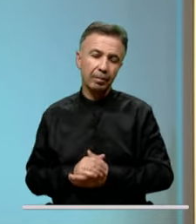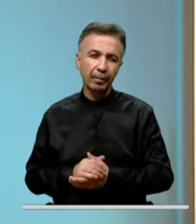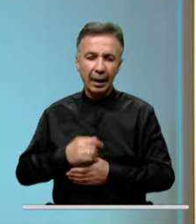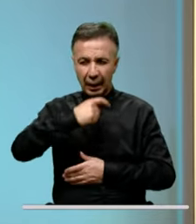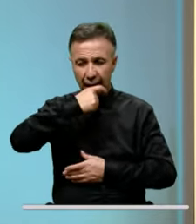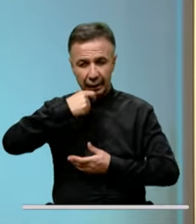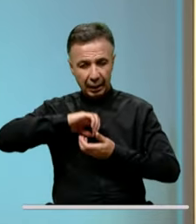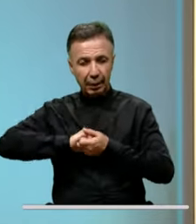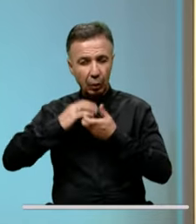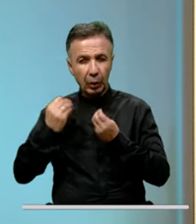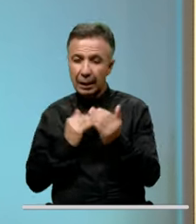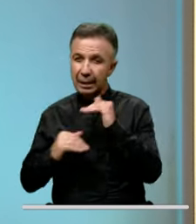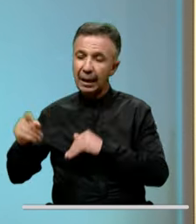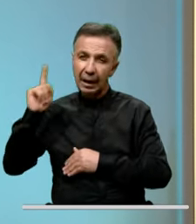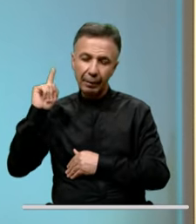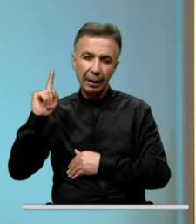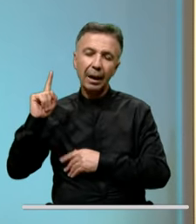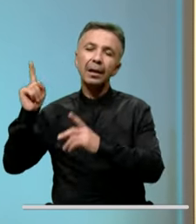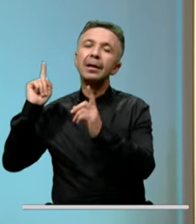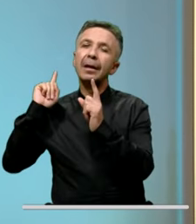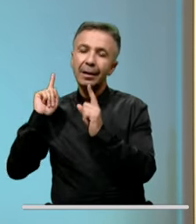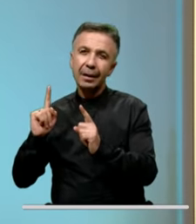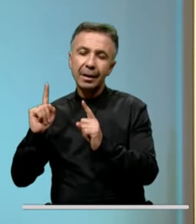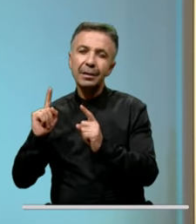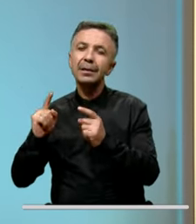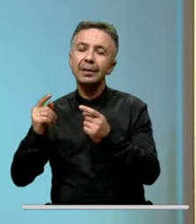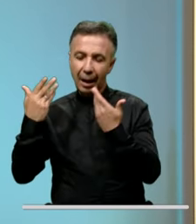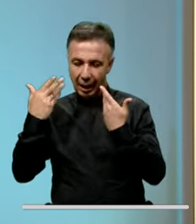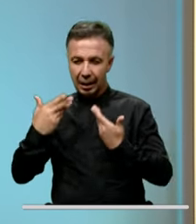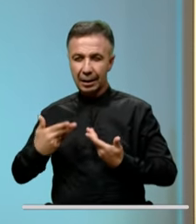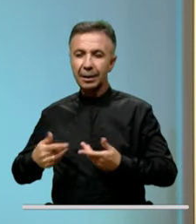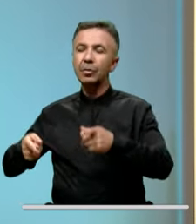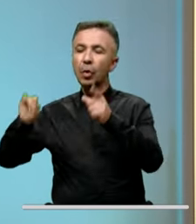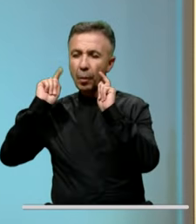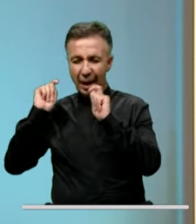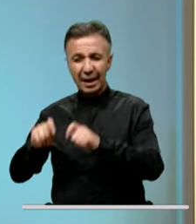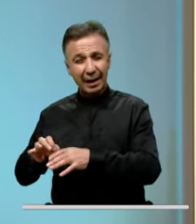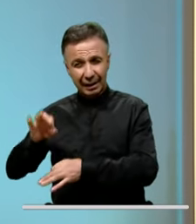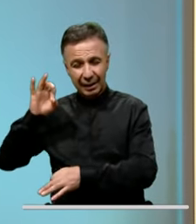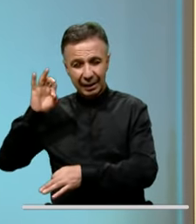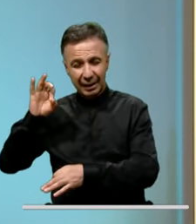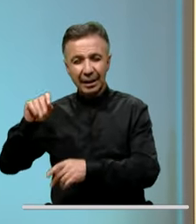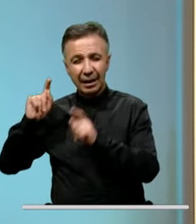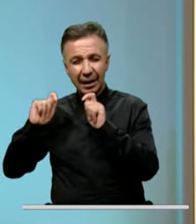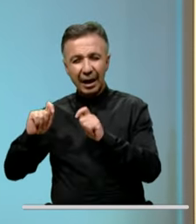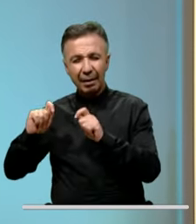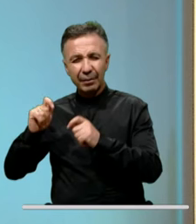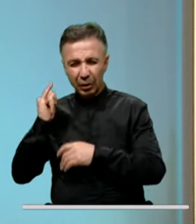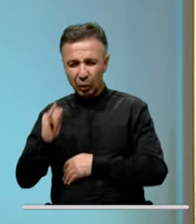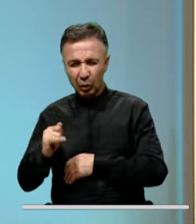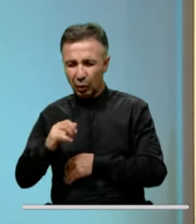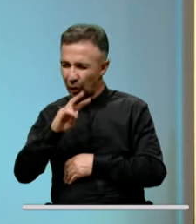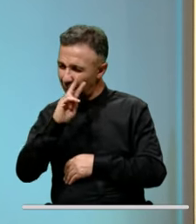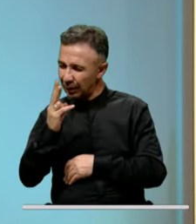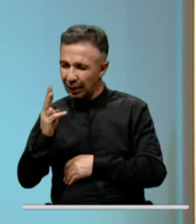samimi olarak Cenab-ı Hakk'ın huzuruna halini arz edip tövbe eden kişinin yaptığı çirkinliği,